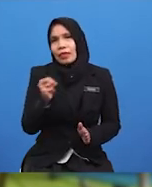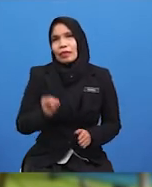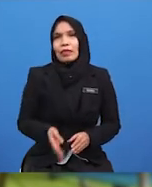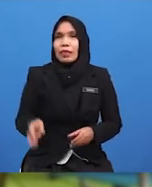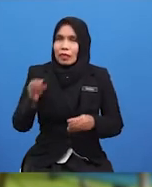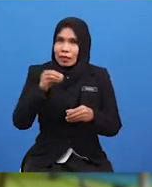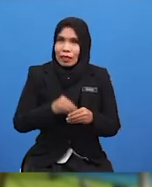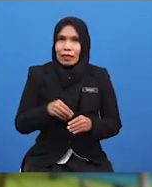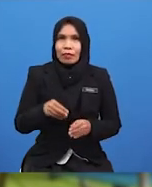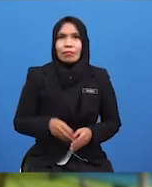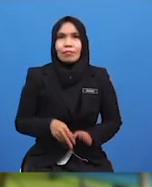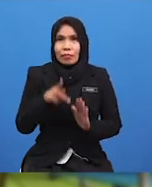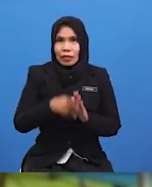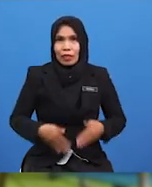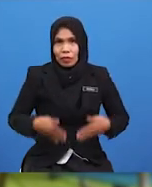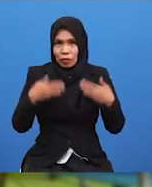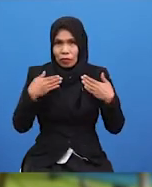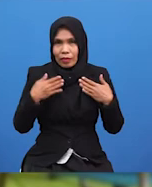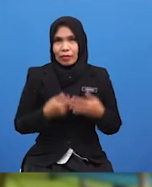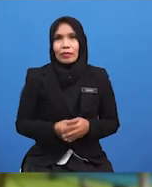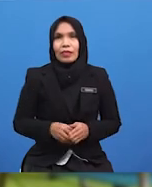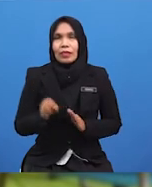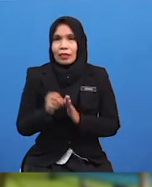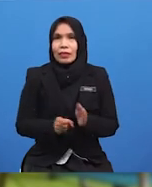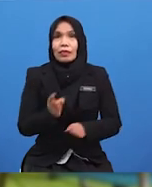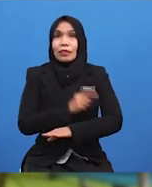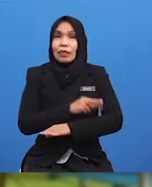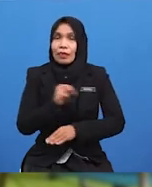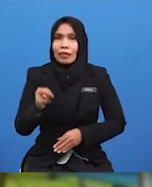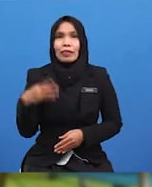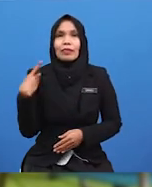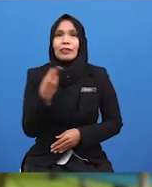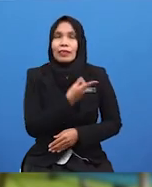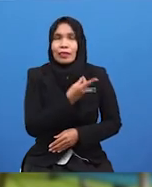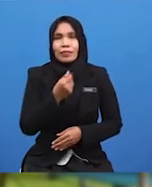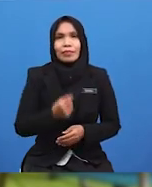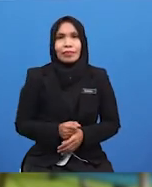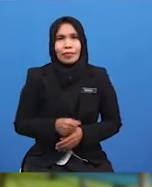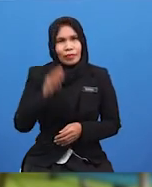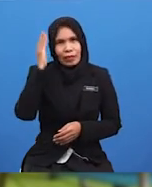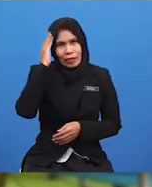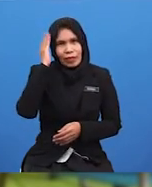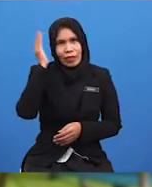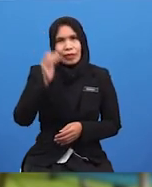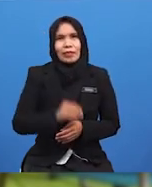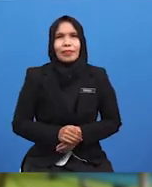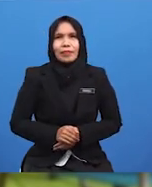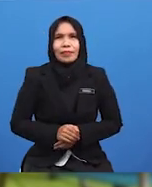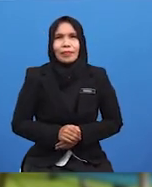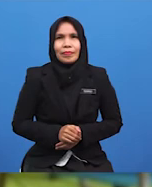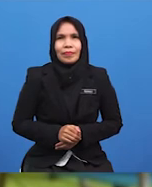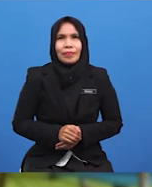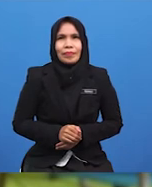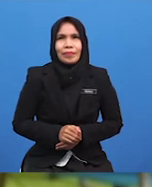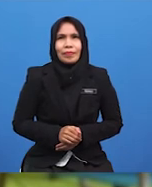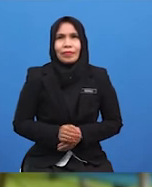sebagaimana Anda hormati diri Anda begitu ya orang lain akan menghormati Anda